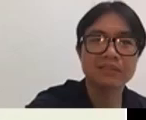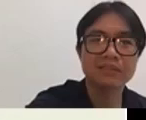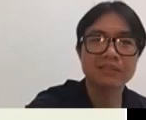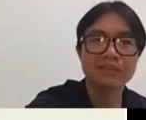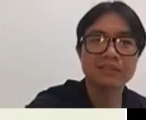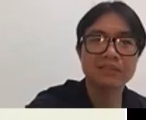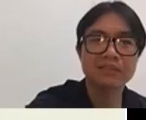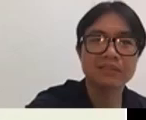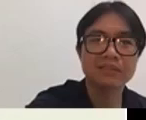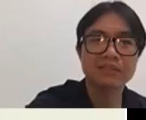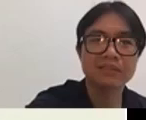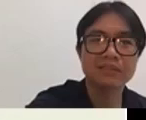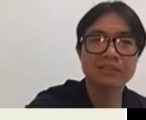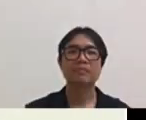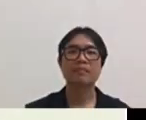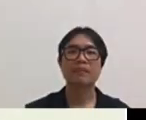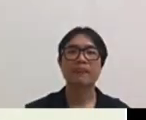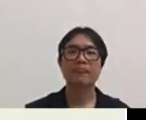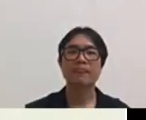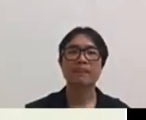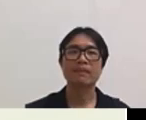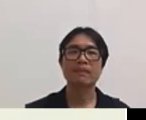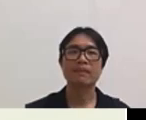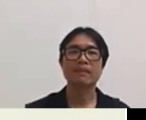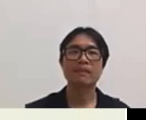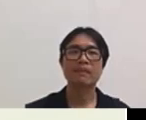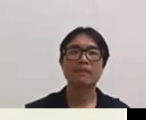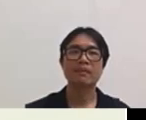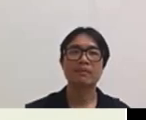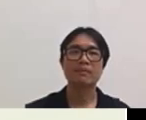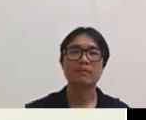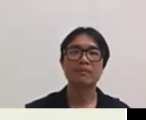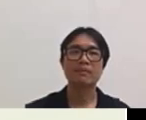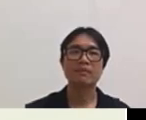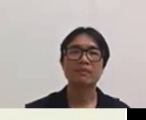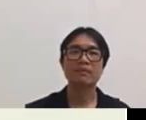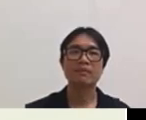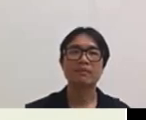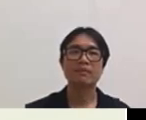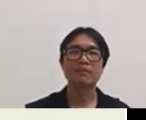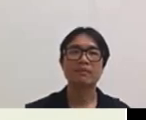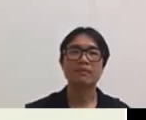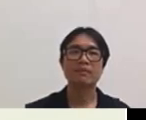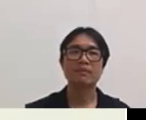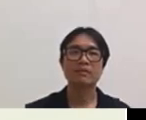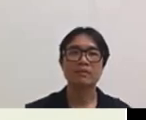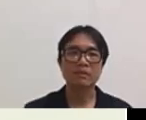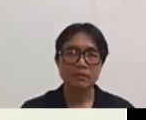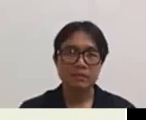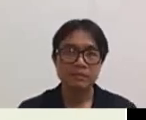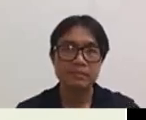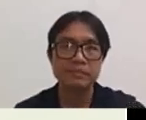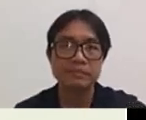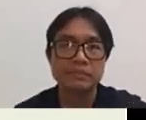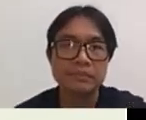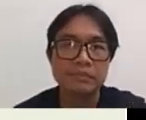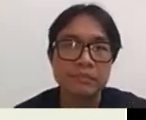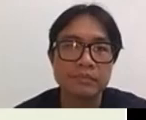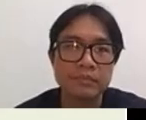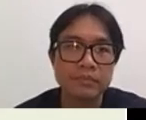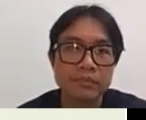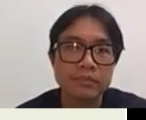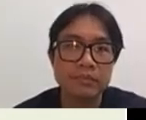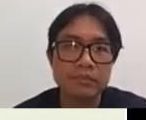Ada landasannya di dalam Alkitab. Kalau kita lihat Injil Lukas 13:24, Sang Kristus mengatakan kepada kita, berjuanglah untuk